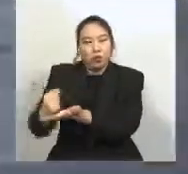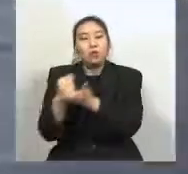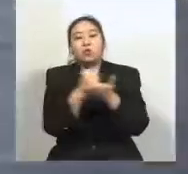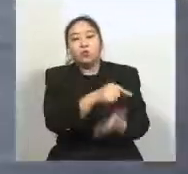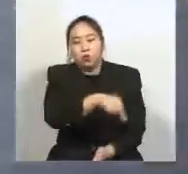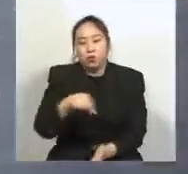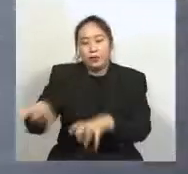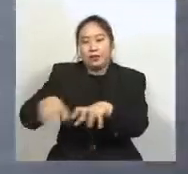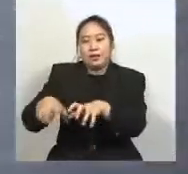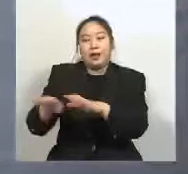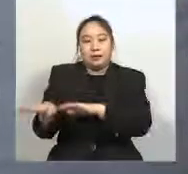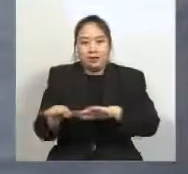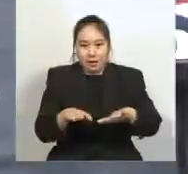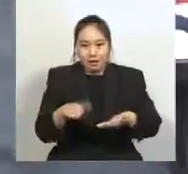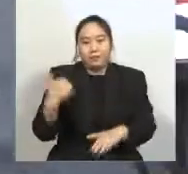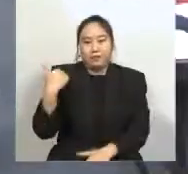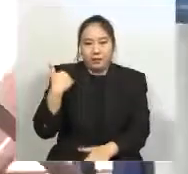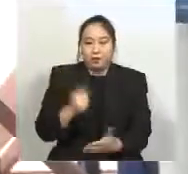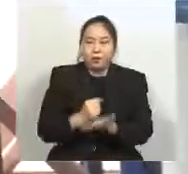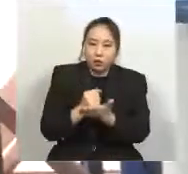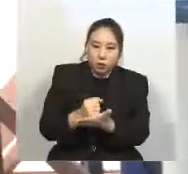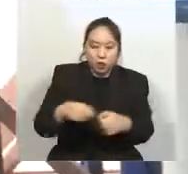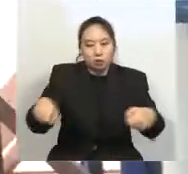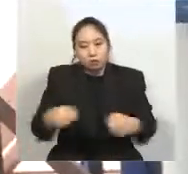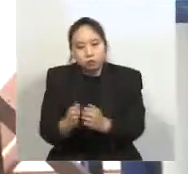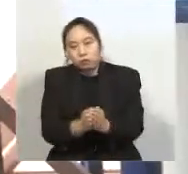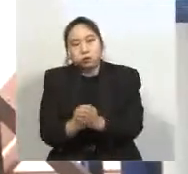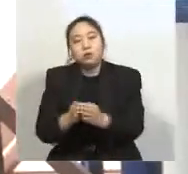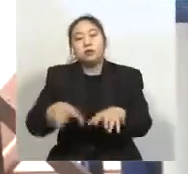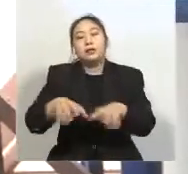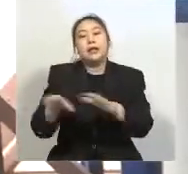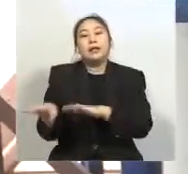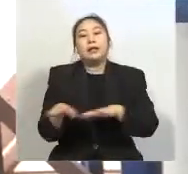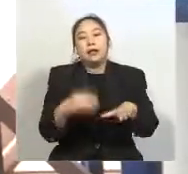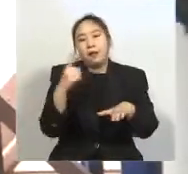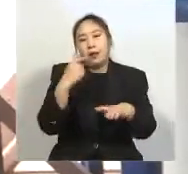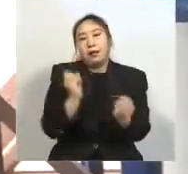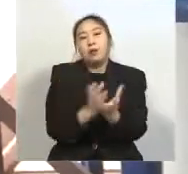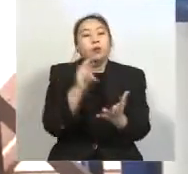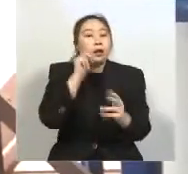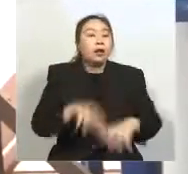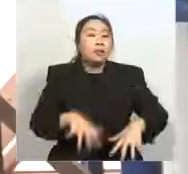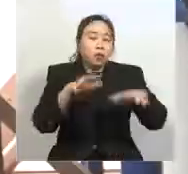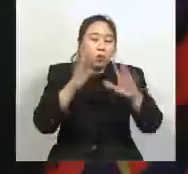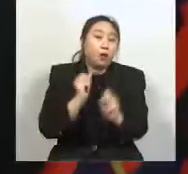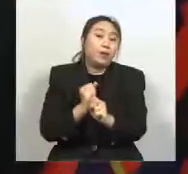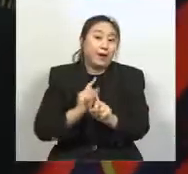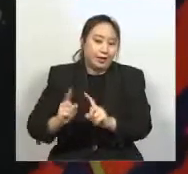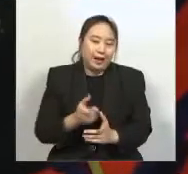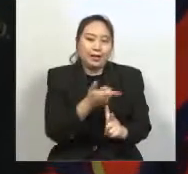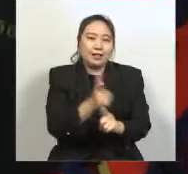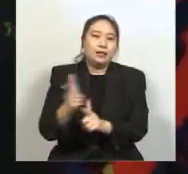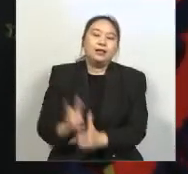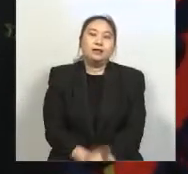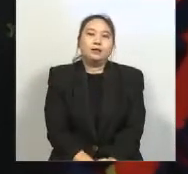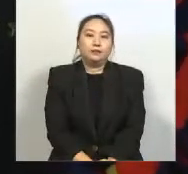เตรียมเอาไว้ขณะที่บางส่วนก็มาช่วยกันปรุงอาหารจัดเตรียมไว้สำหรับผู้ประสบภัยและก็เจ้าหน้าที่ที่ให้การช่วยเหลือค่ะ